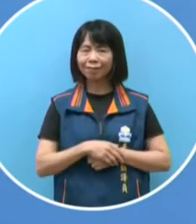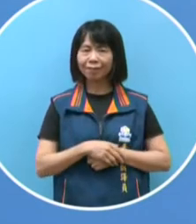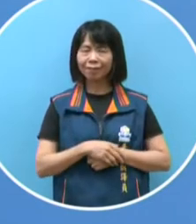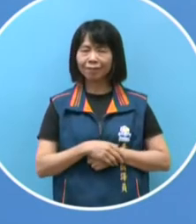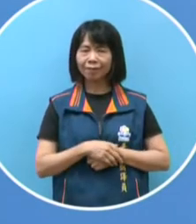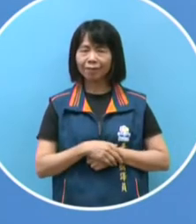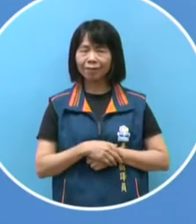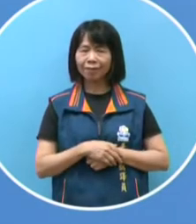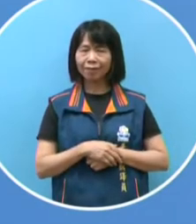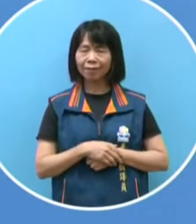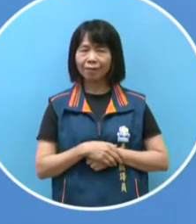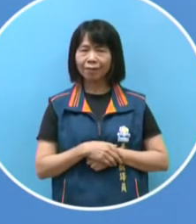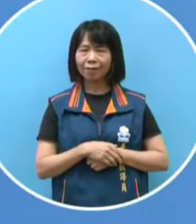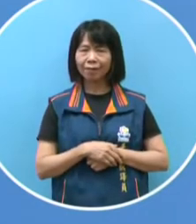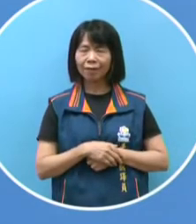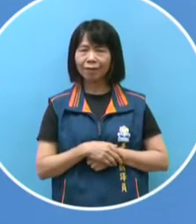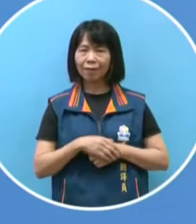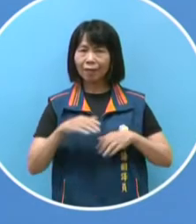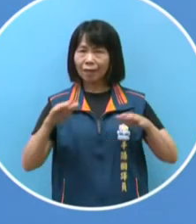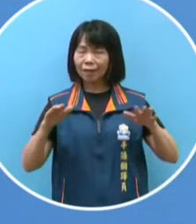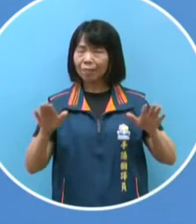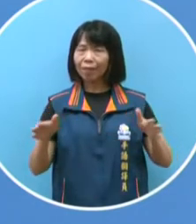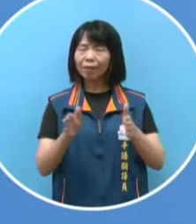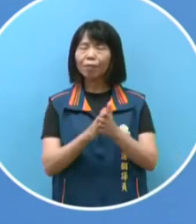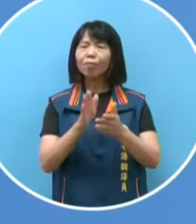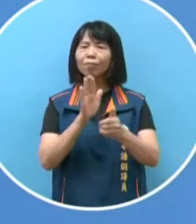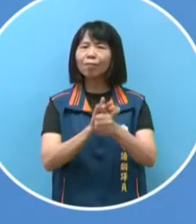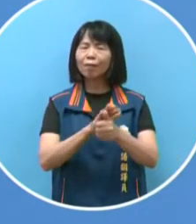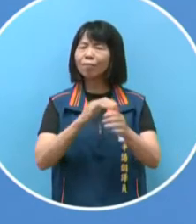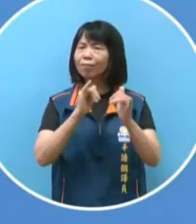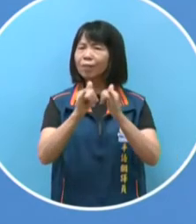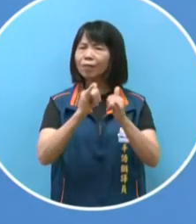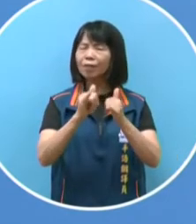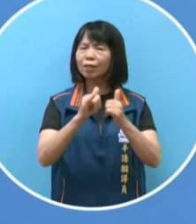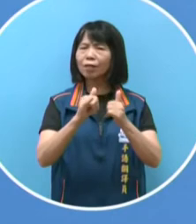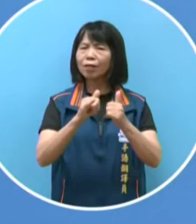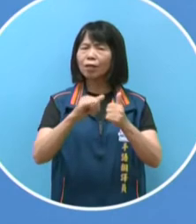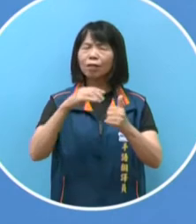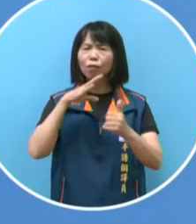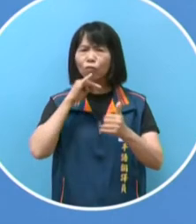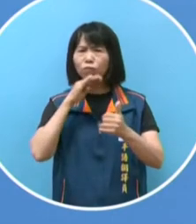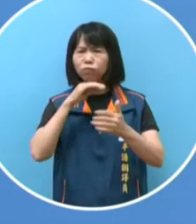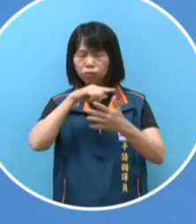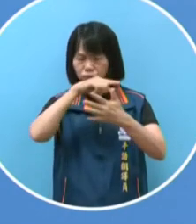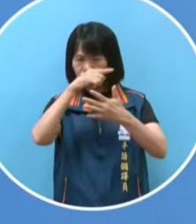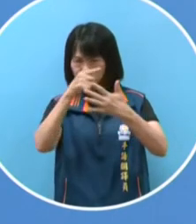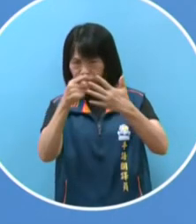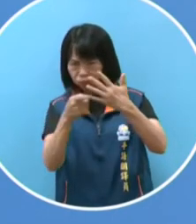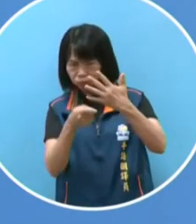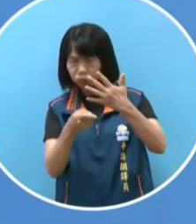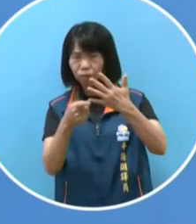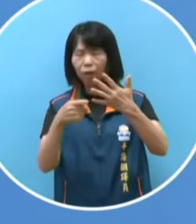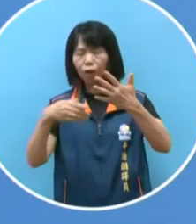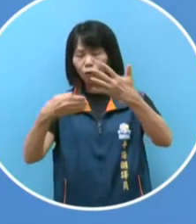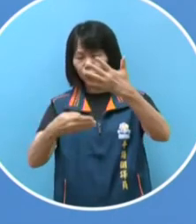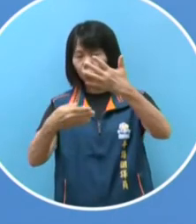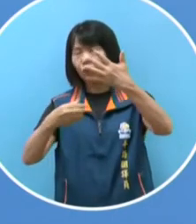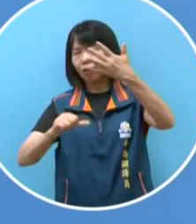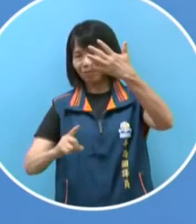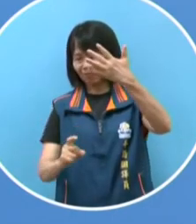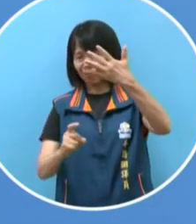个马上就会将我们的施打的类别往下推动到第9类跟第10类，